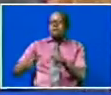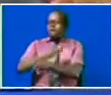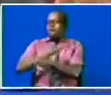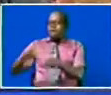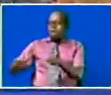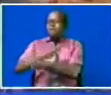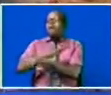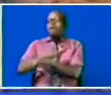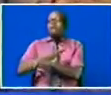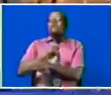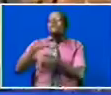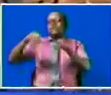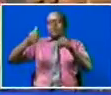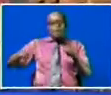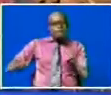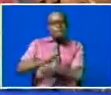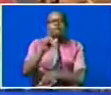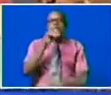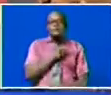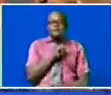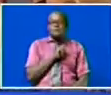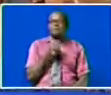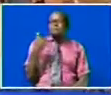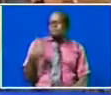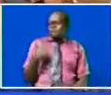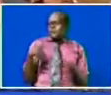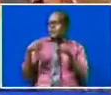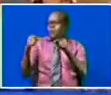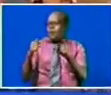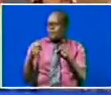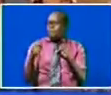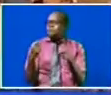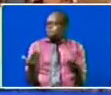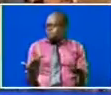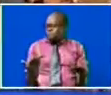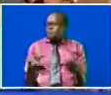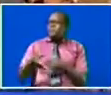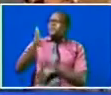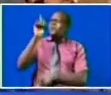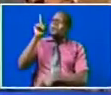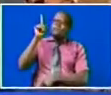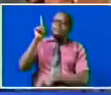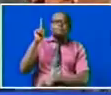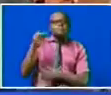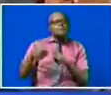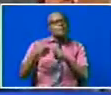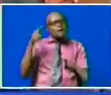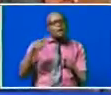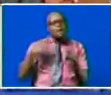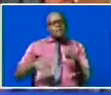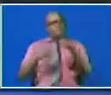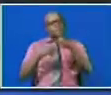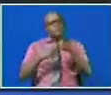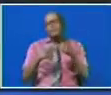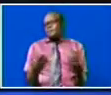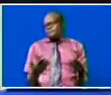wamefunika hiyo msimu yetu yote. Sasa nikasema, jamani, Mungu umeua watu sita